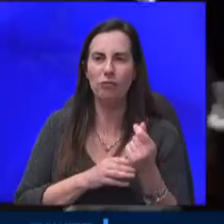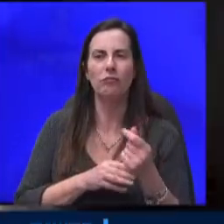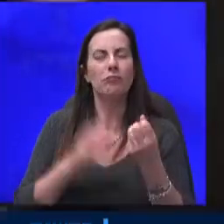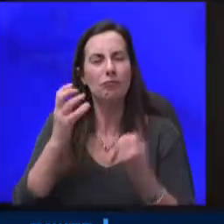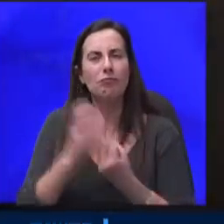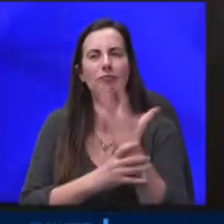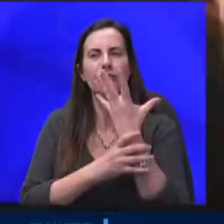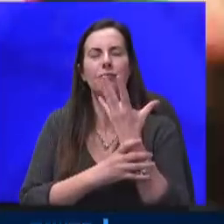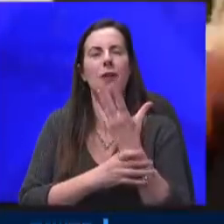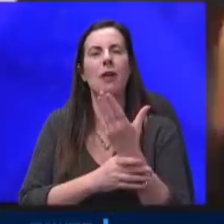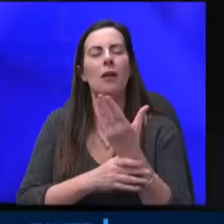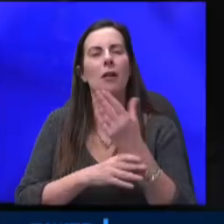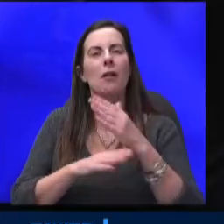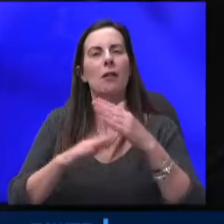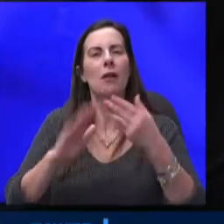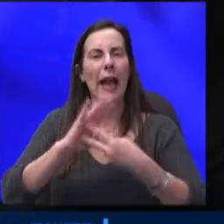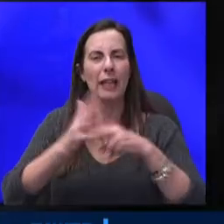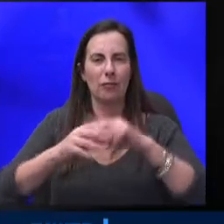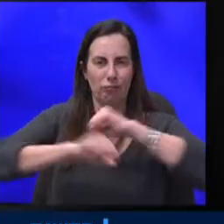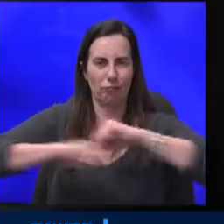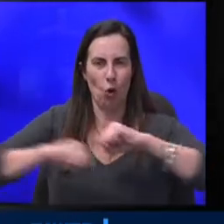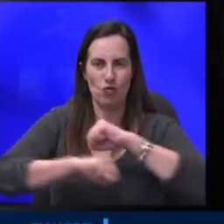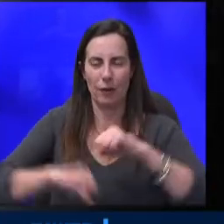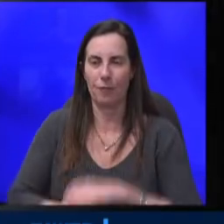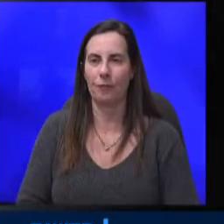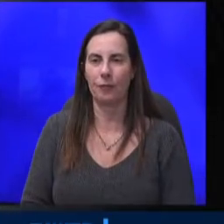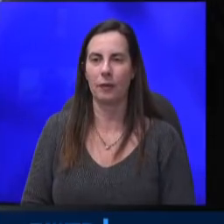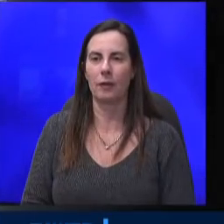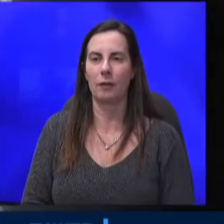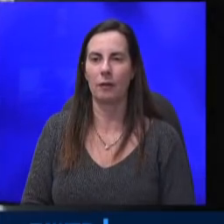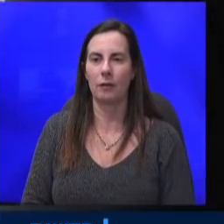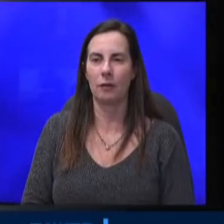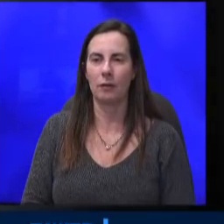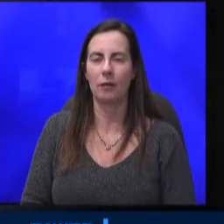הכושר שהקימו. איך אמר